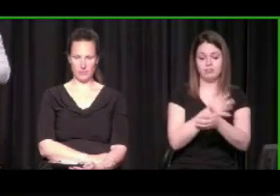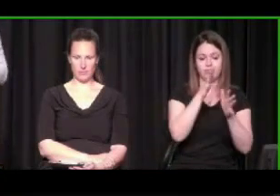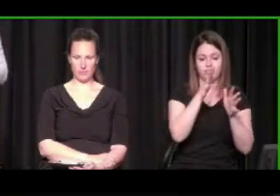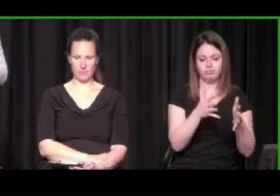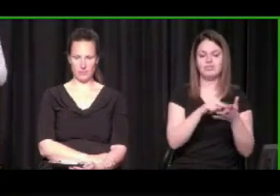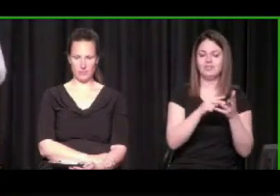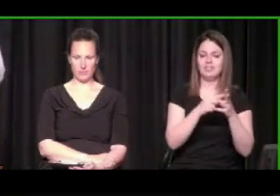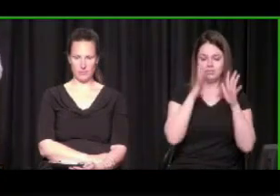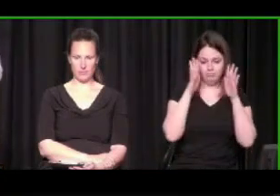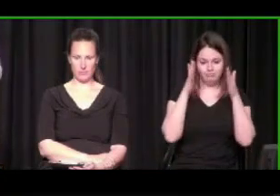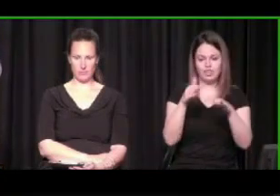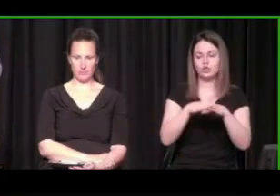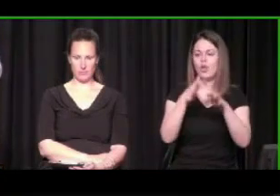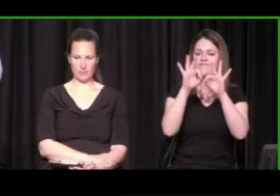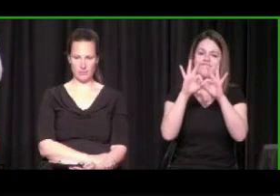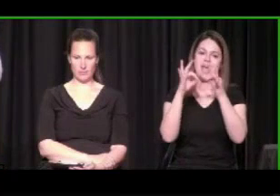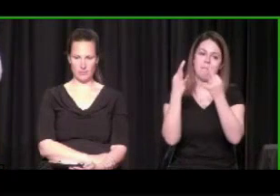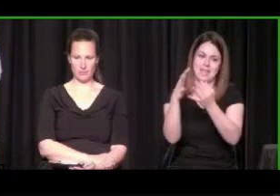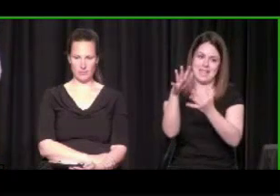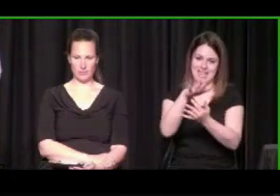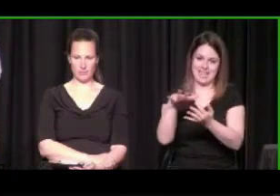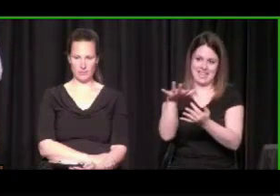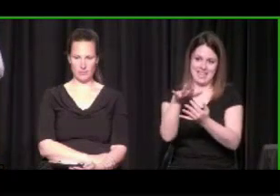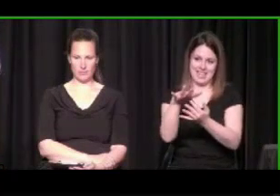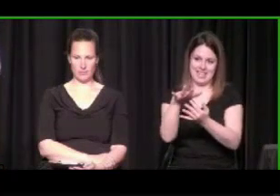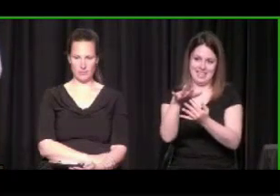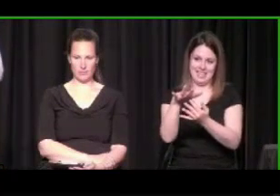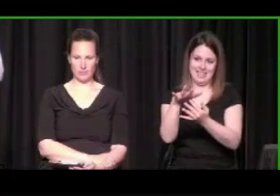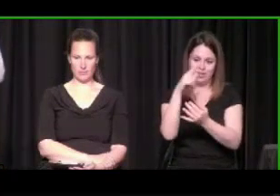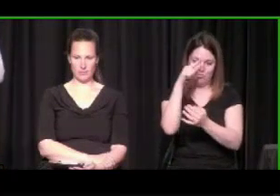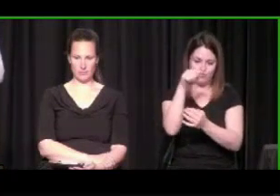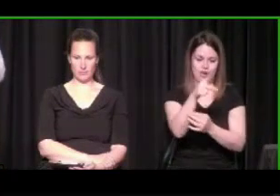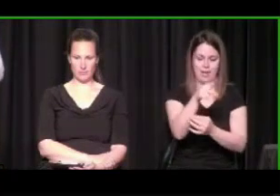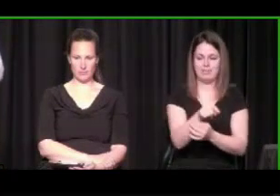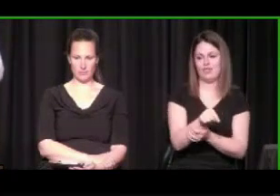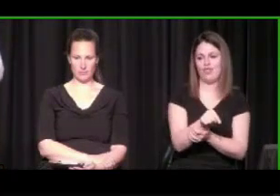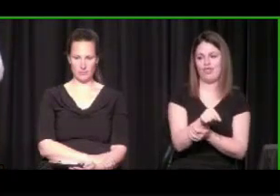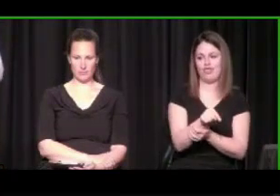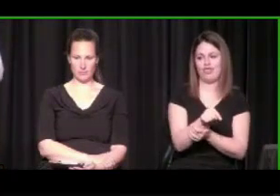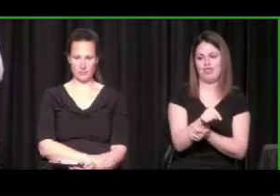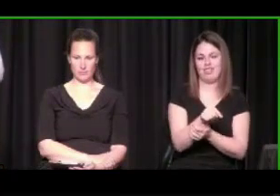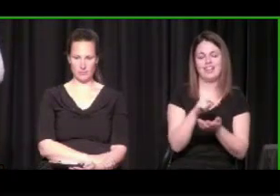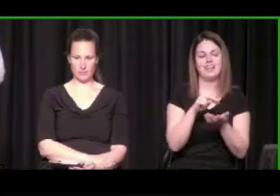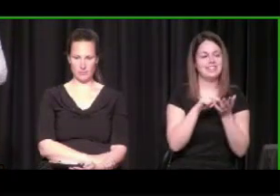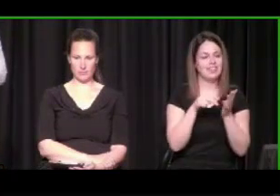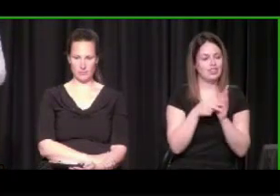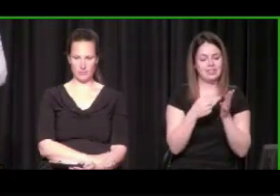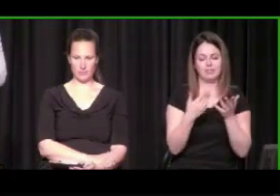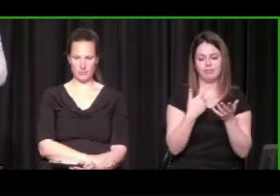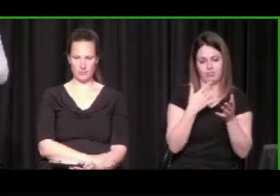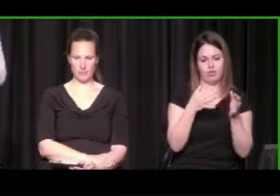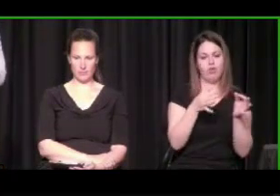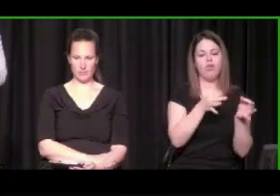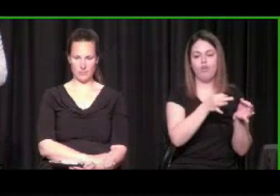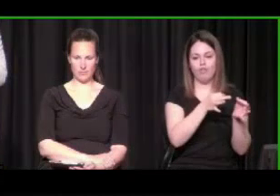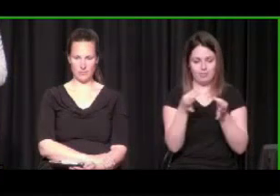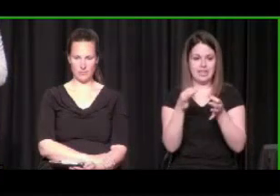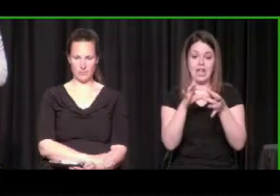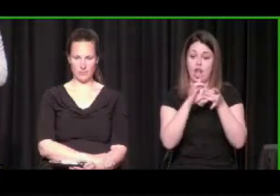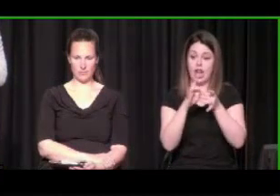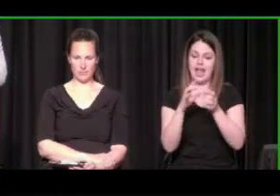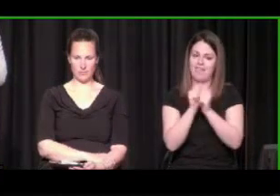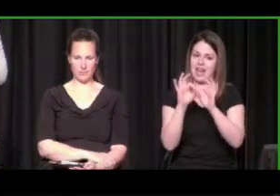vue des familles quant aux décisions relatives à la personne. En quelque sorte, c'est un peu comme si on va se dire, ben, on va maintenir un bon lien